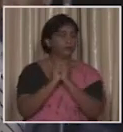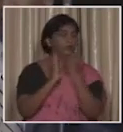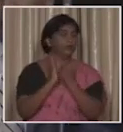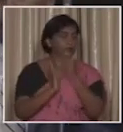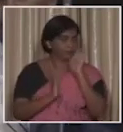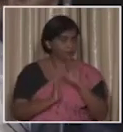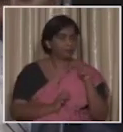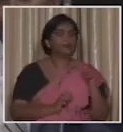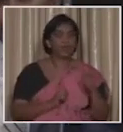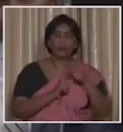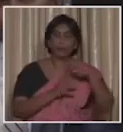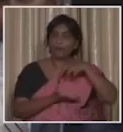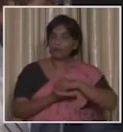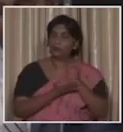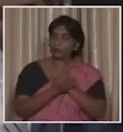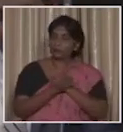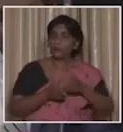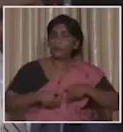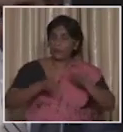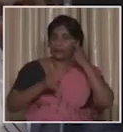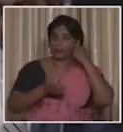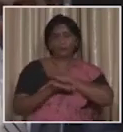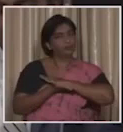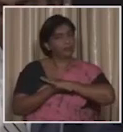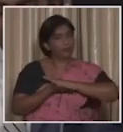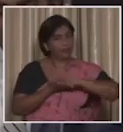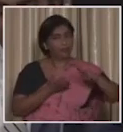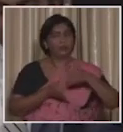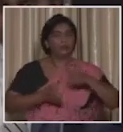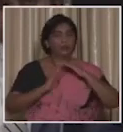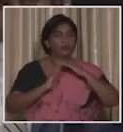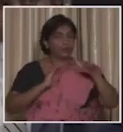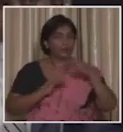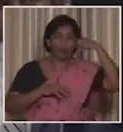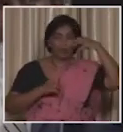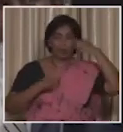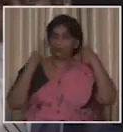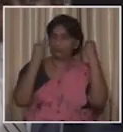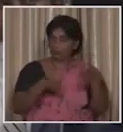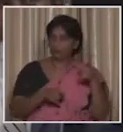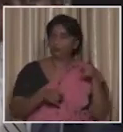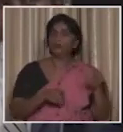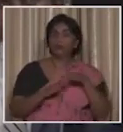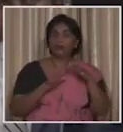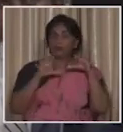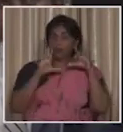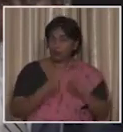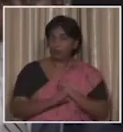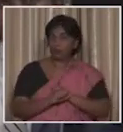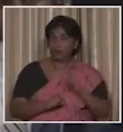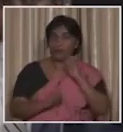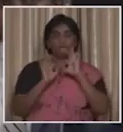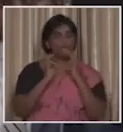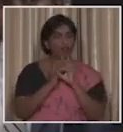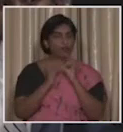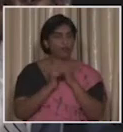නිසාවෙන් ඒ පළාතේ සෑම මාර්ගයක්ම කාපට් කරලා සෑම ගමකටම විදුලිය ලබලා දීලා ඉඩම් අයිතිය නැතුව හිටපු පවුල්